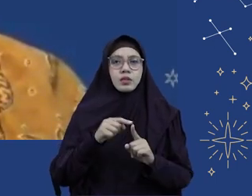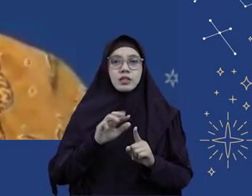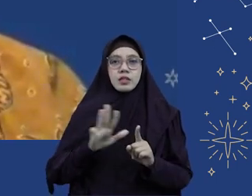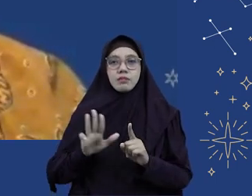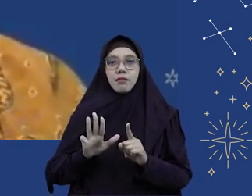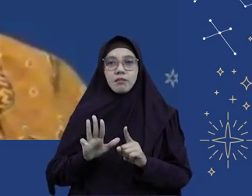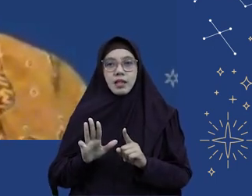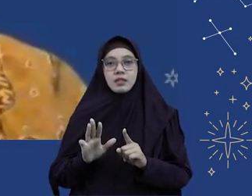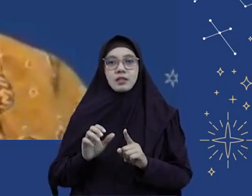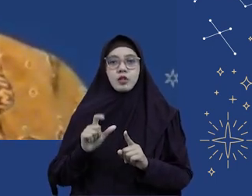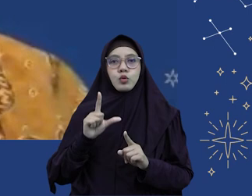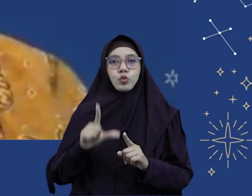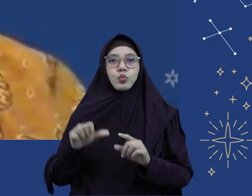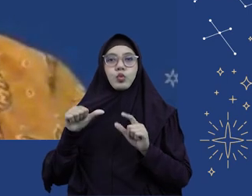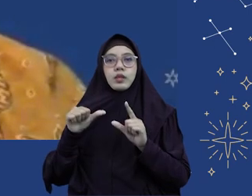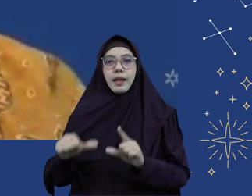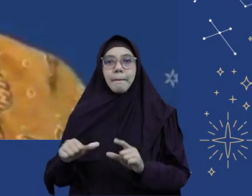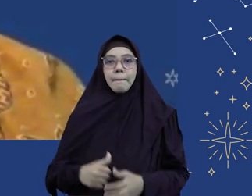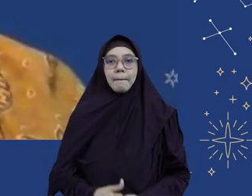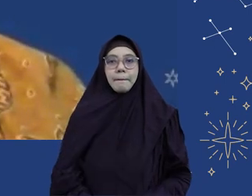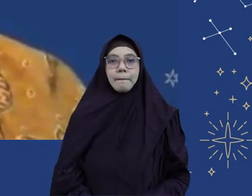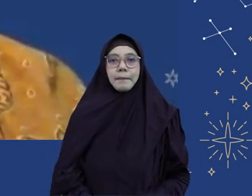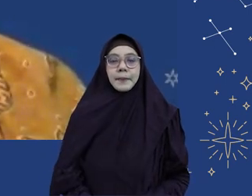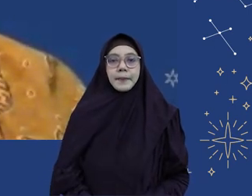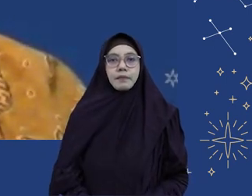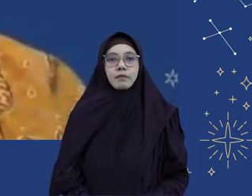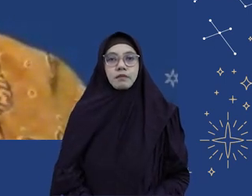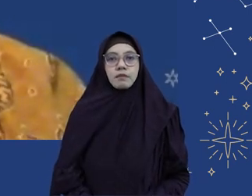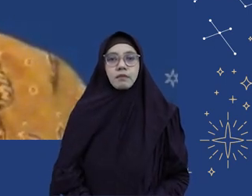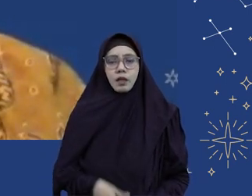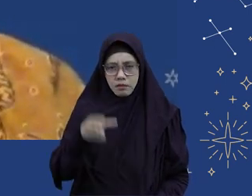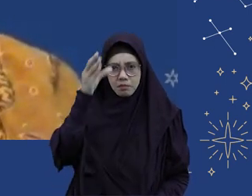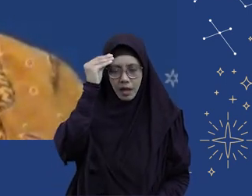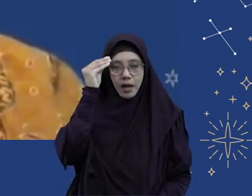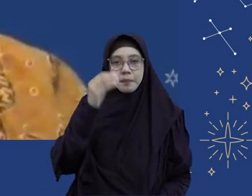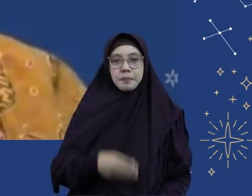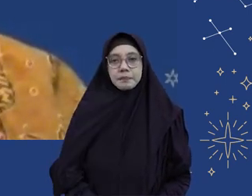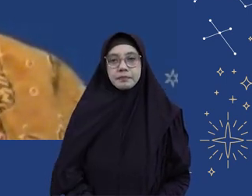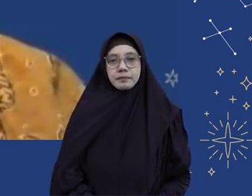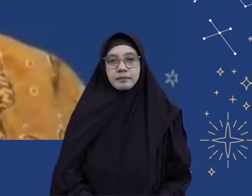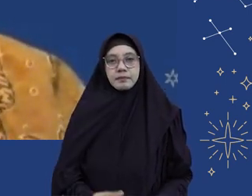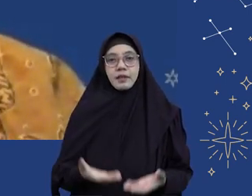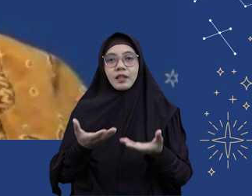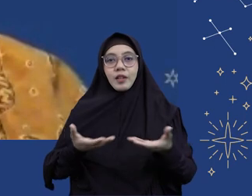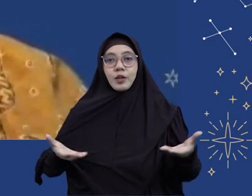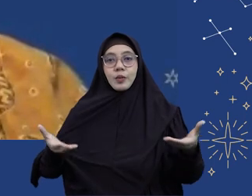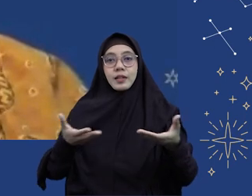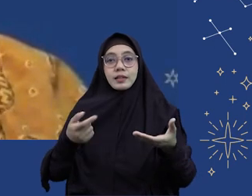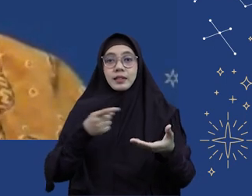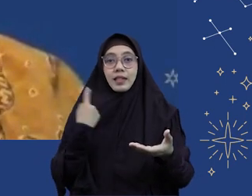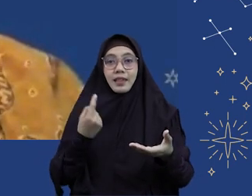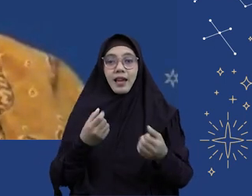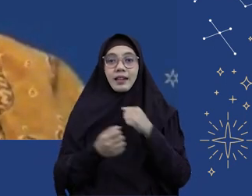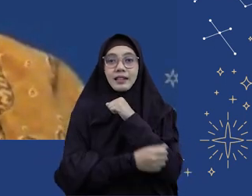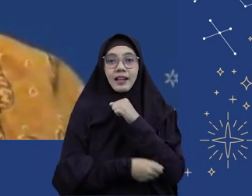1976 jadi Indonesia memahami betul karena kondisi kita yang aksi palagi